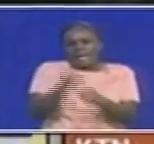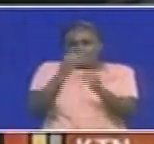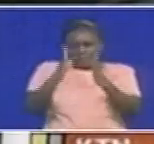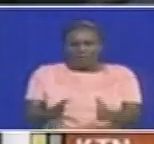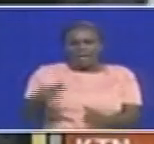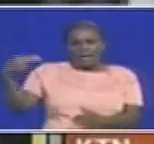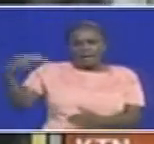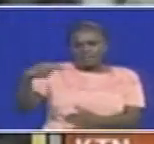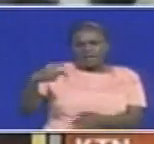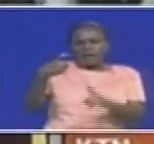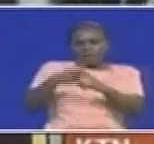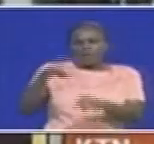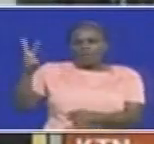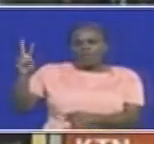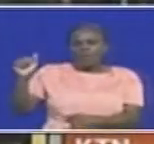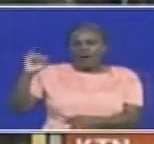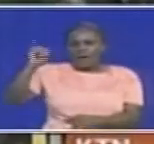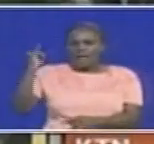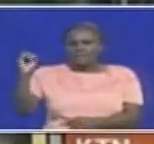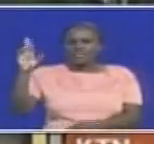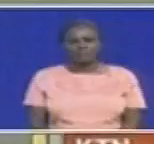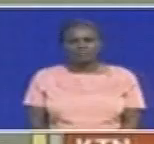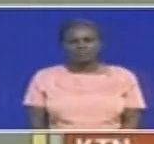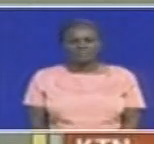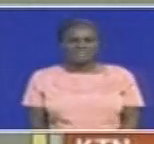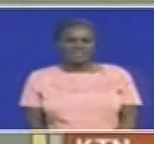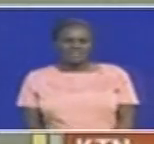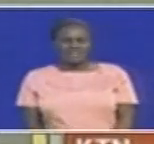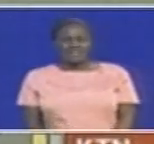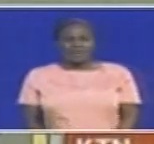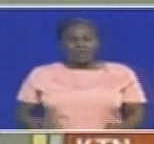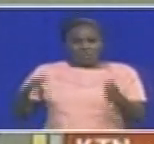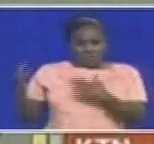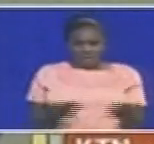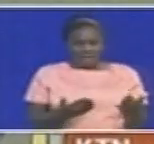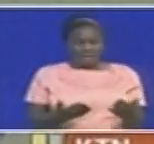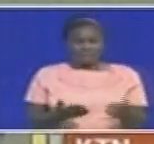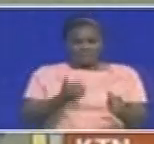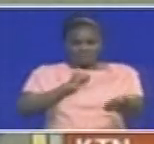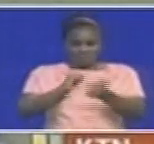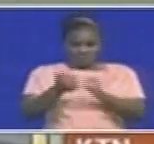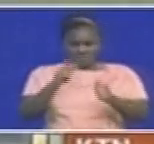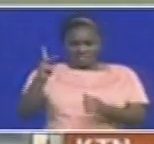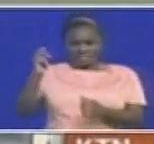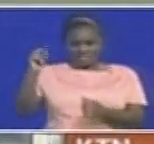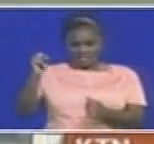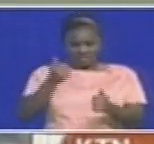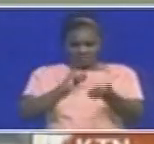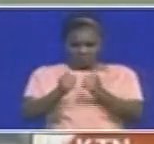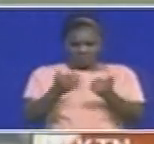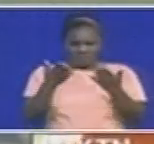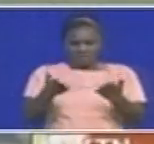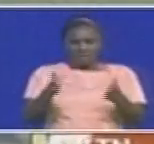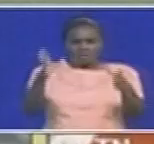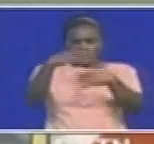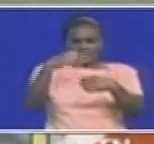KTN Leo, katika kaunti ya Wajir. Naam, karibu tena katika safu ya KTN Leo michezo. Shirikisho la raga